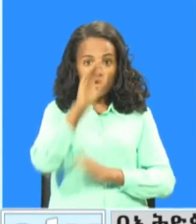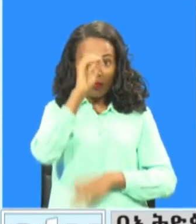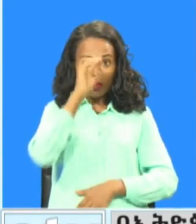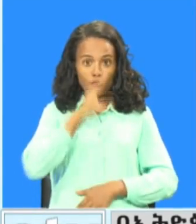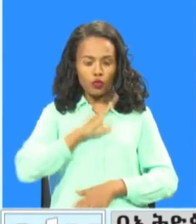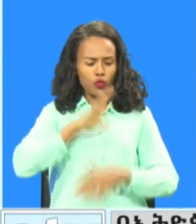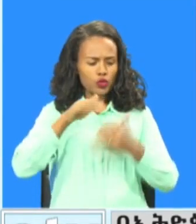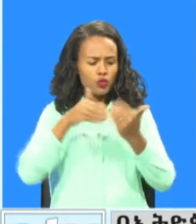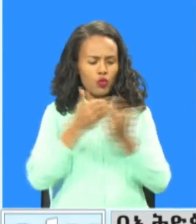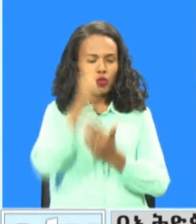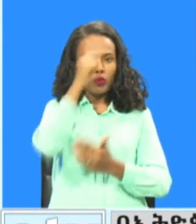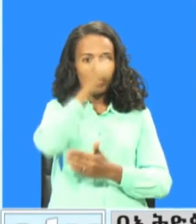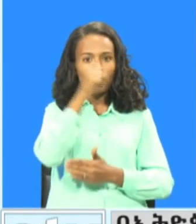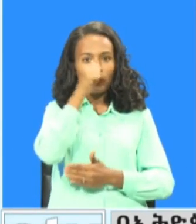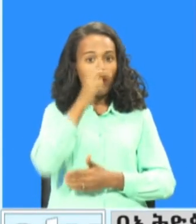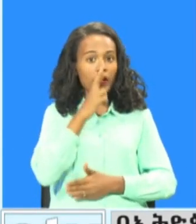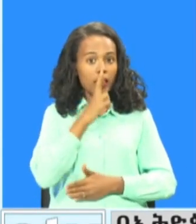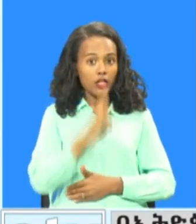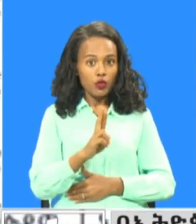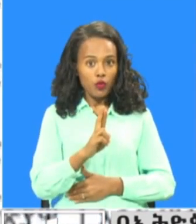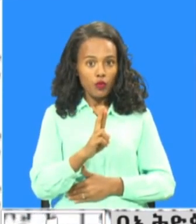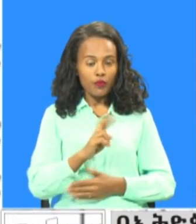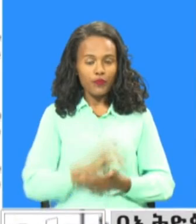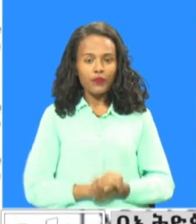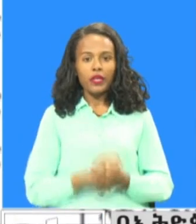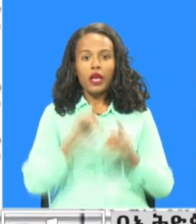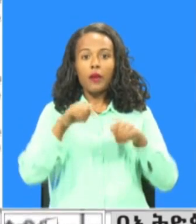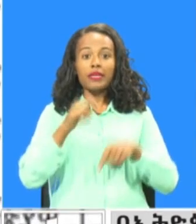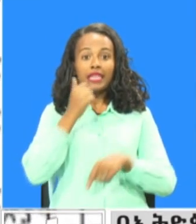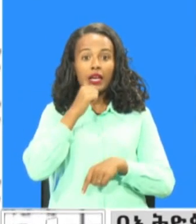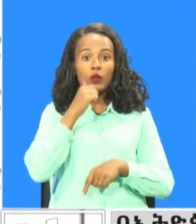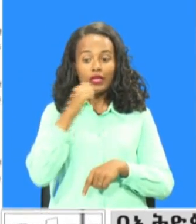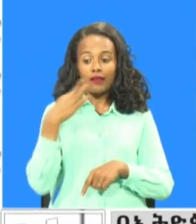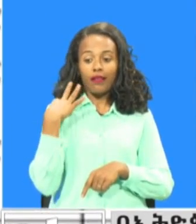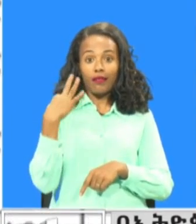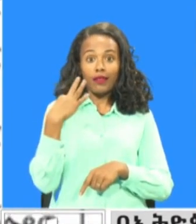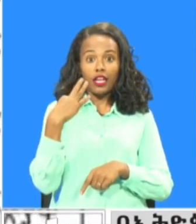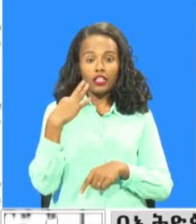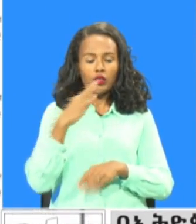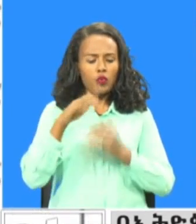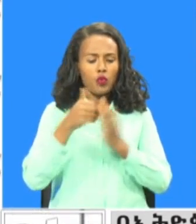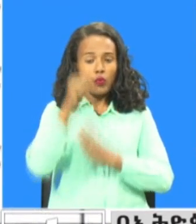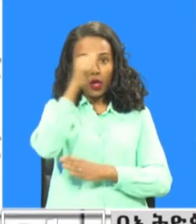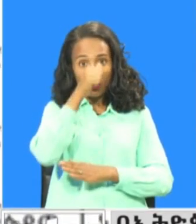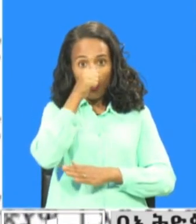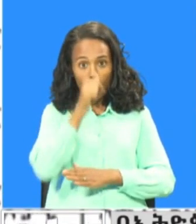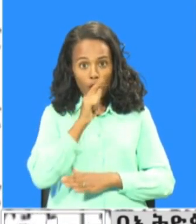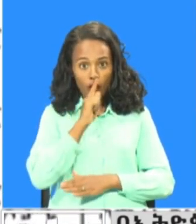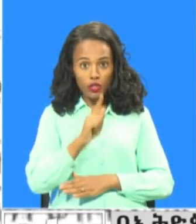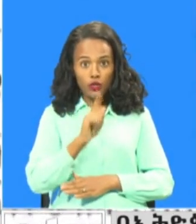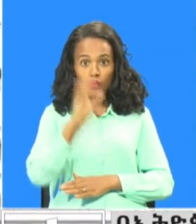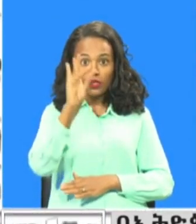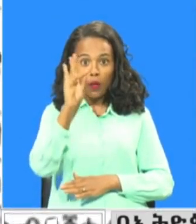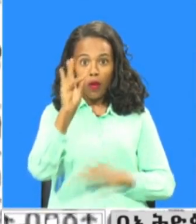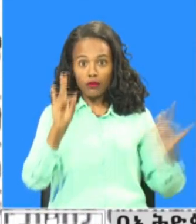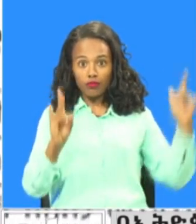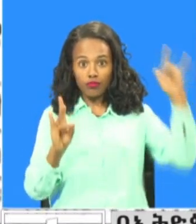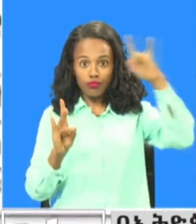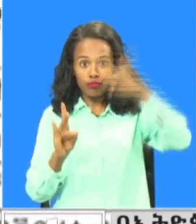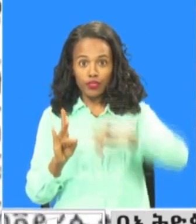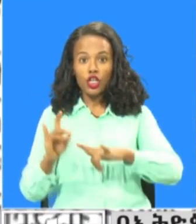ሰዎች ሁሉም ኢትዮጵያውያን ናቸው። በዛሬው ዕለት የተያዙ ግለሰቦች ሁሉም ኢትዮጵያውያን ሲሆኑ ሰባቱ